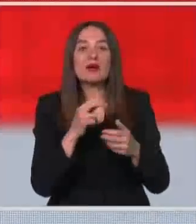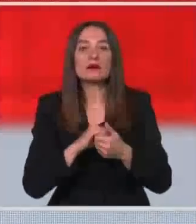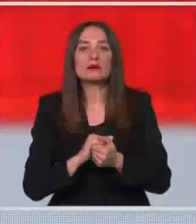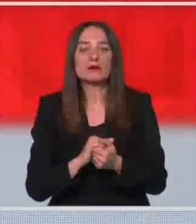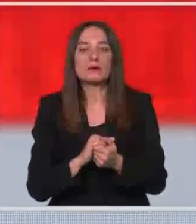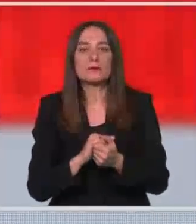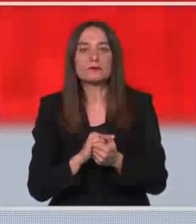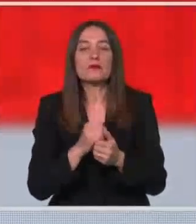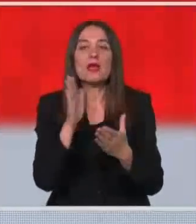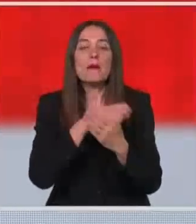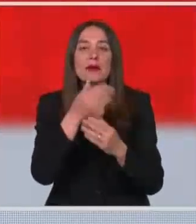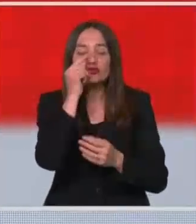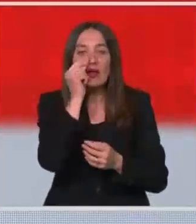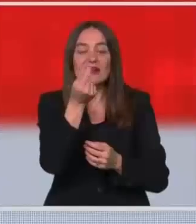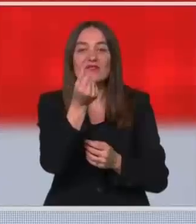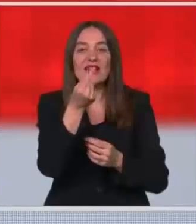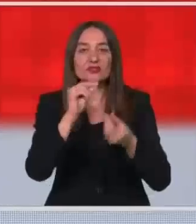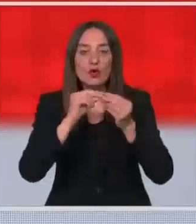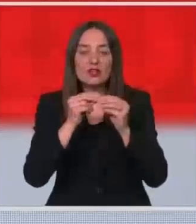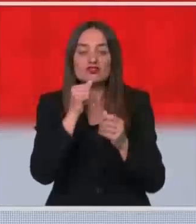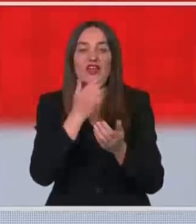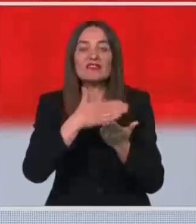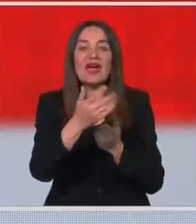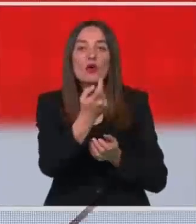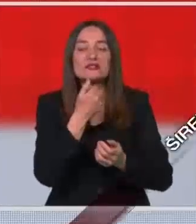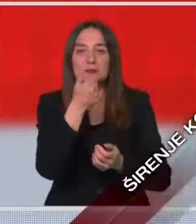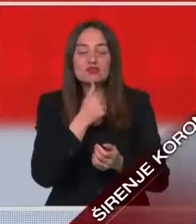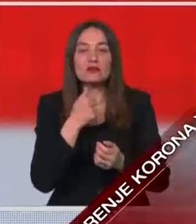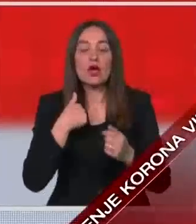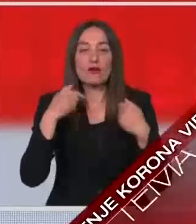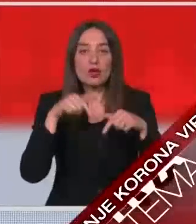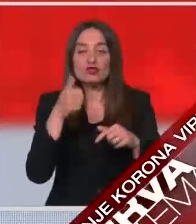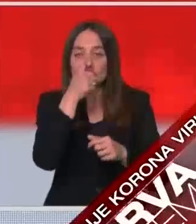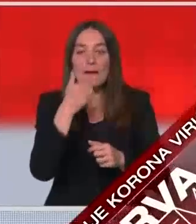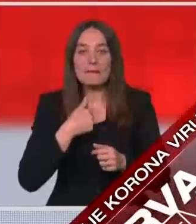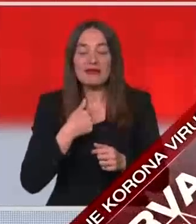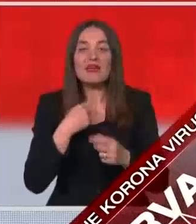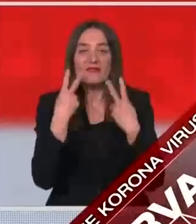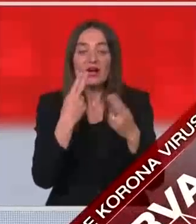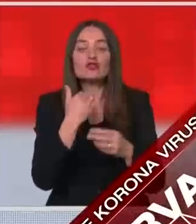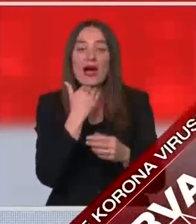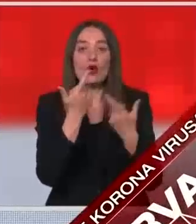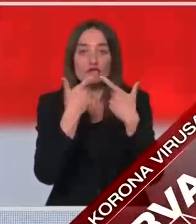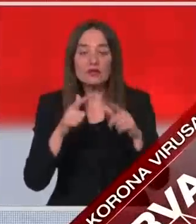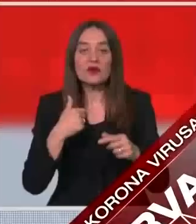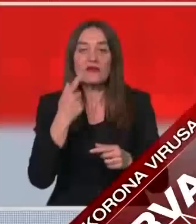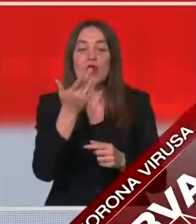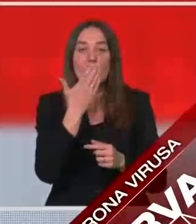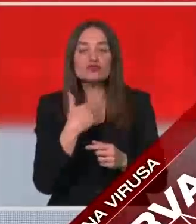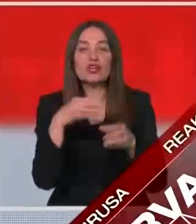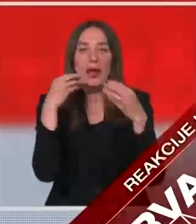je međunarodno finansijsko tržište i deo iz budžeta. Ono što je meni važno, samo ako mi dozvolite, pošto hoćete da